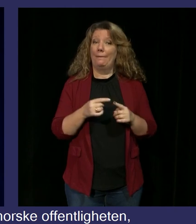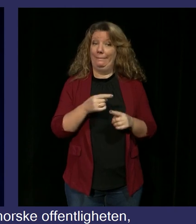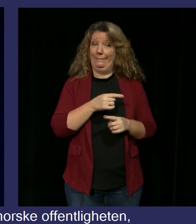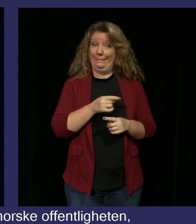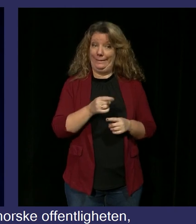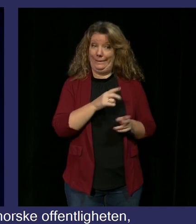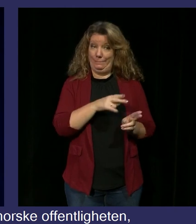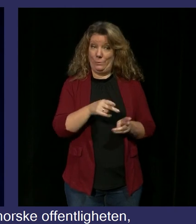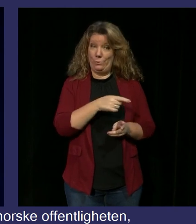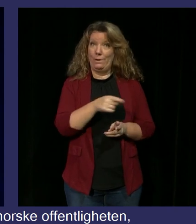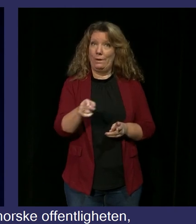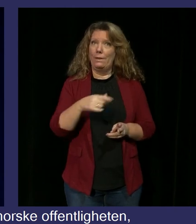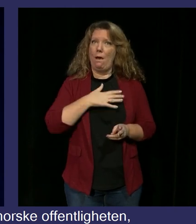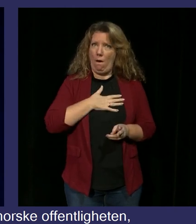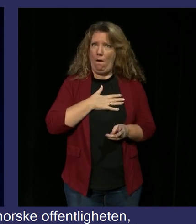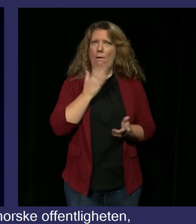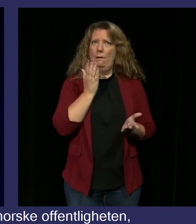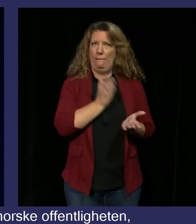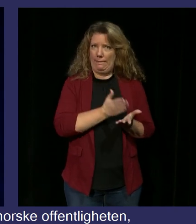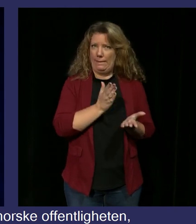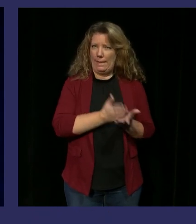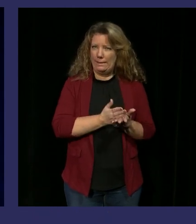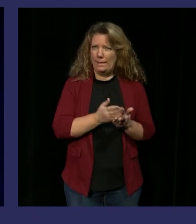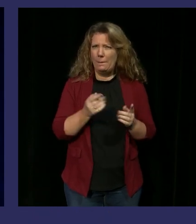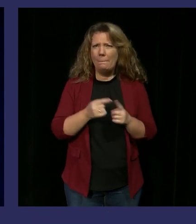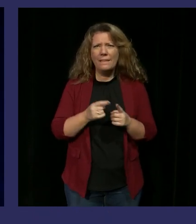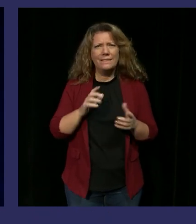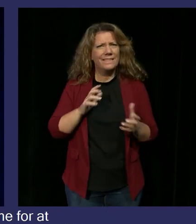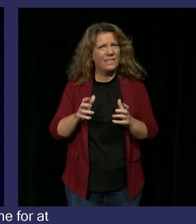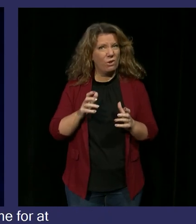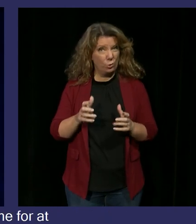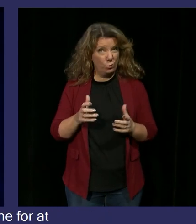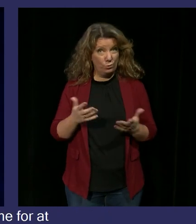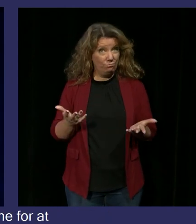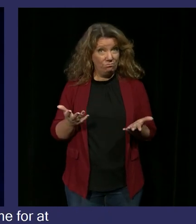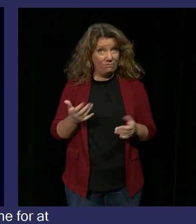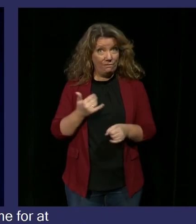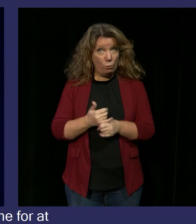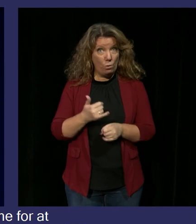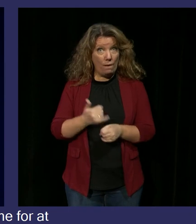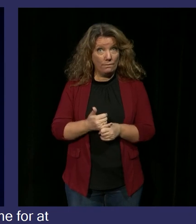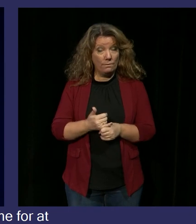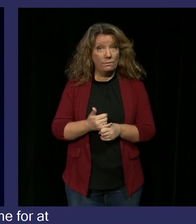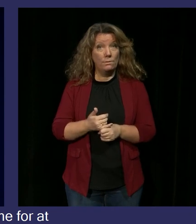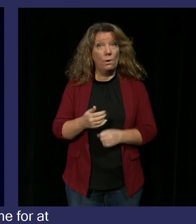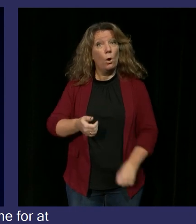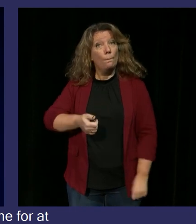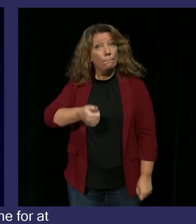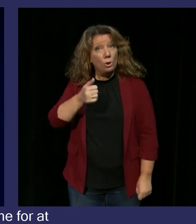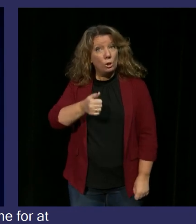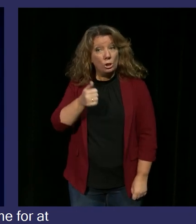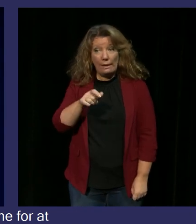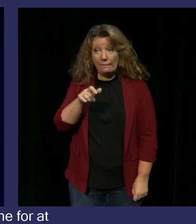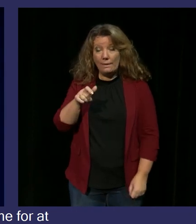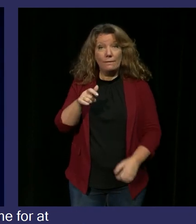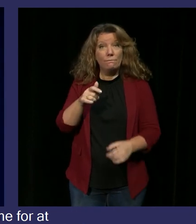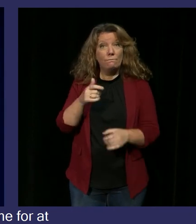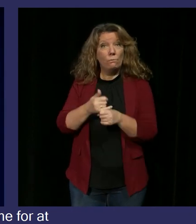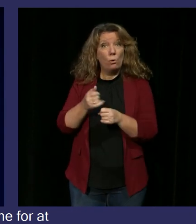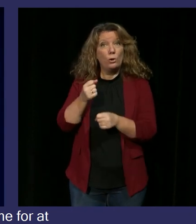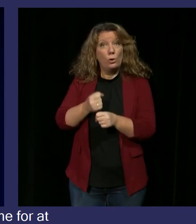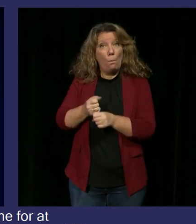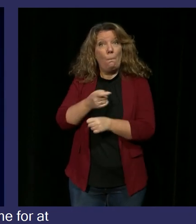har rettigheter. Så hvordan er egentlig stoda? Og hvordan jobber myndighetene for at alle språkbrukerne skal